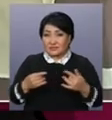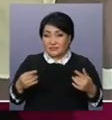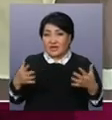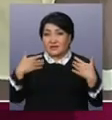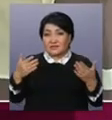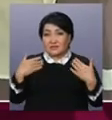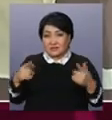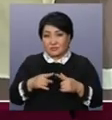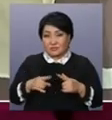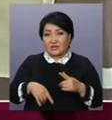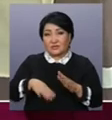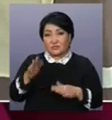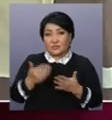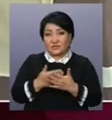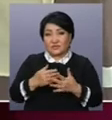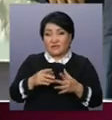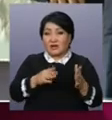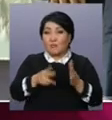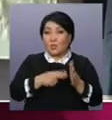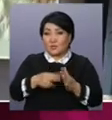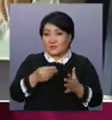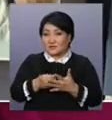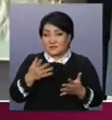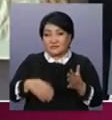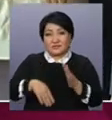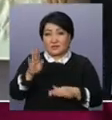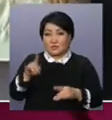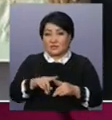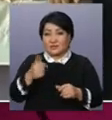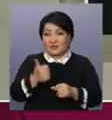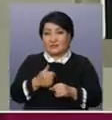пассажиры оценили высоко. Говорят, главное – экономия времени.